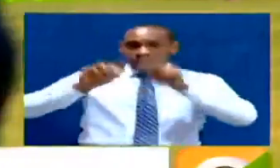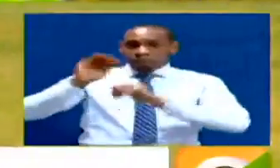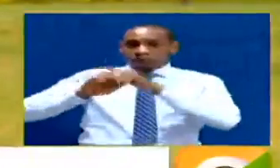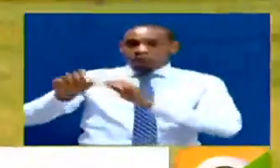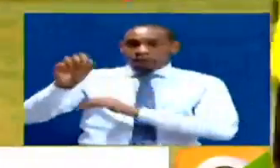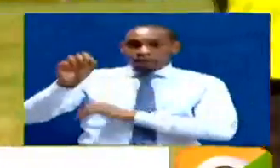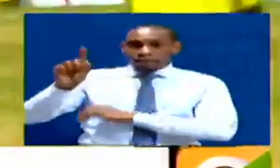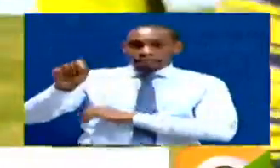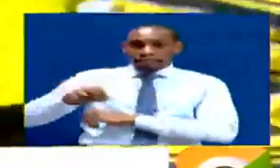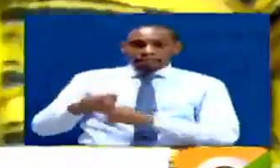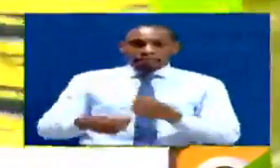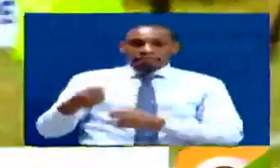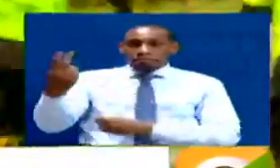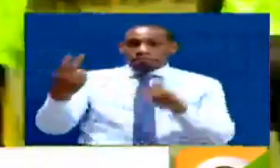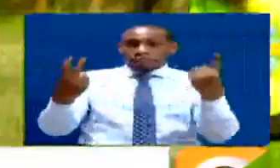moja.